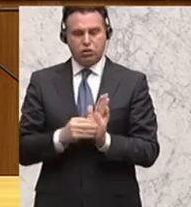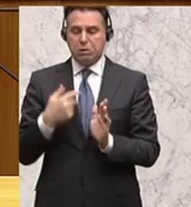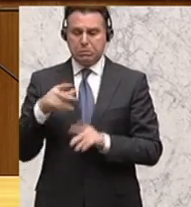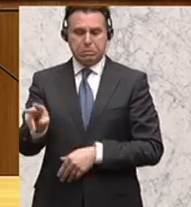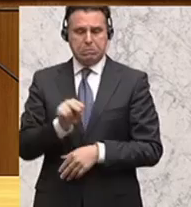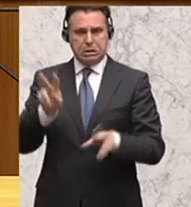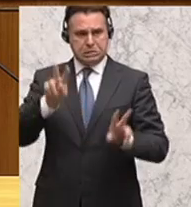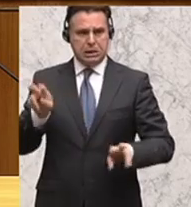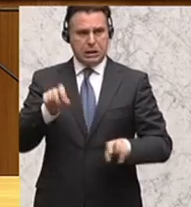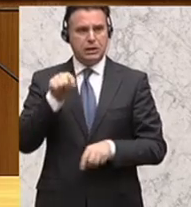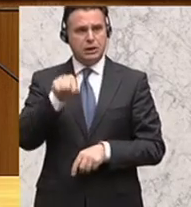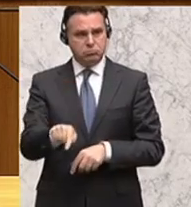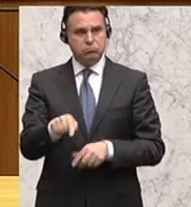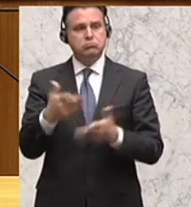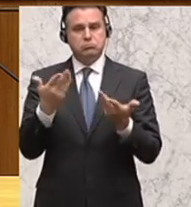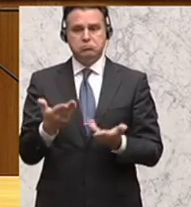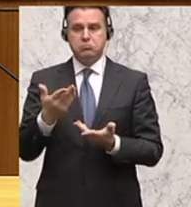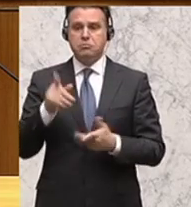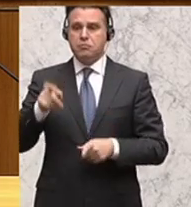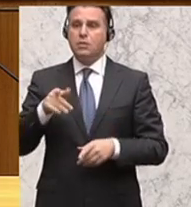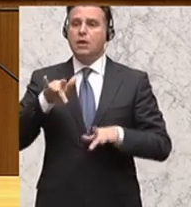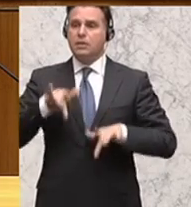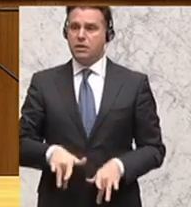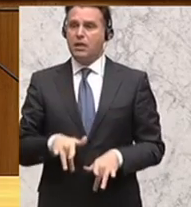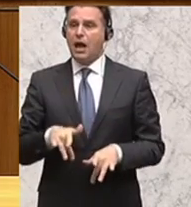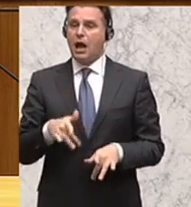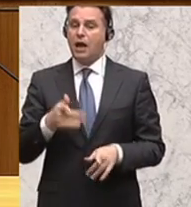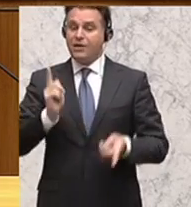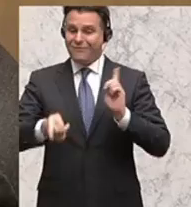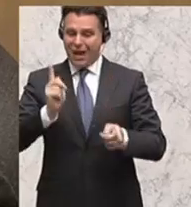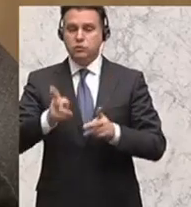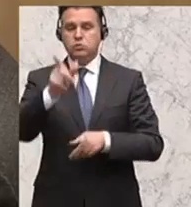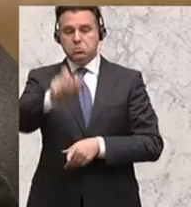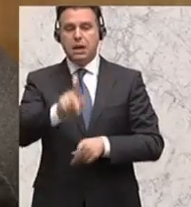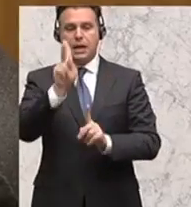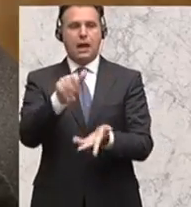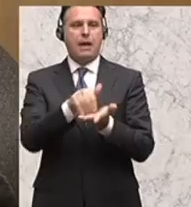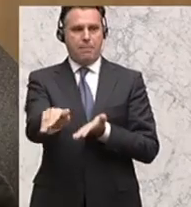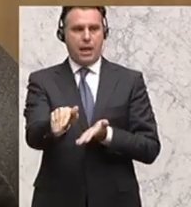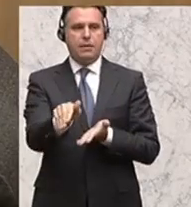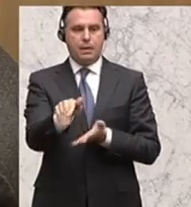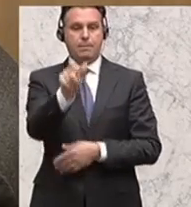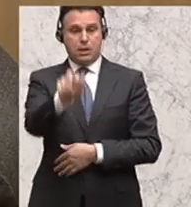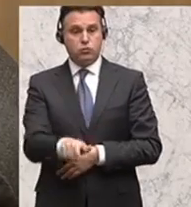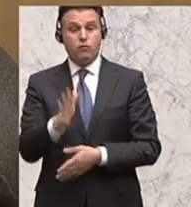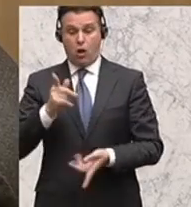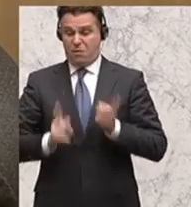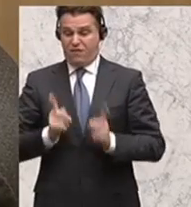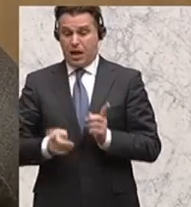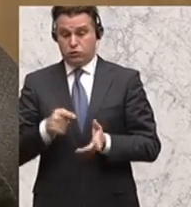zitiere daraus, das nachgeordnete Organ kann die Befolgung einer Weisung ablehnen, wenn die Weisung entweder von